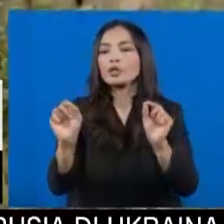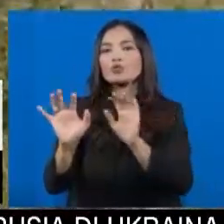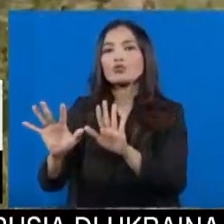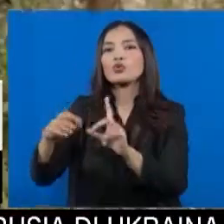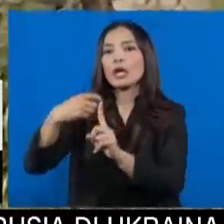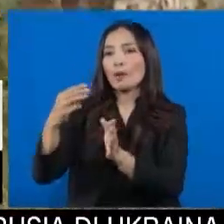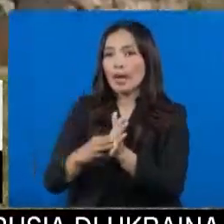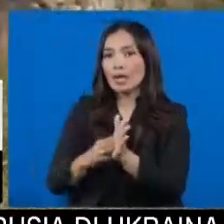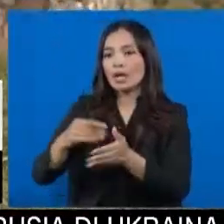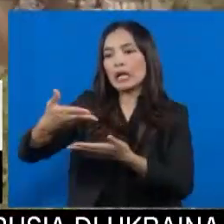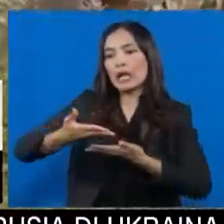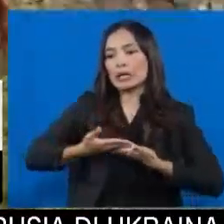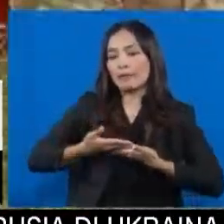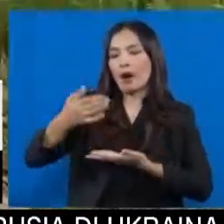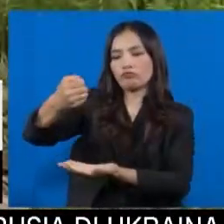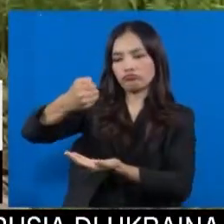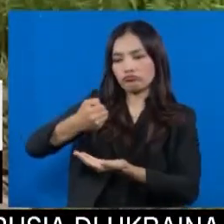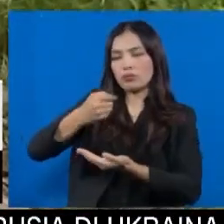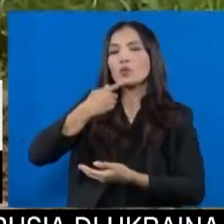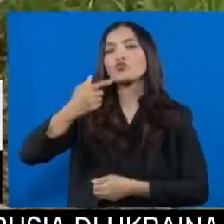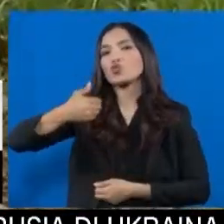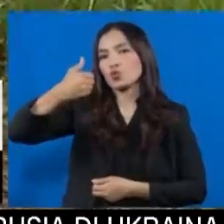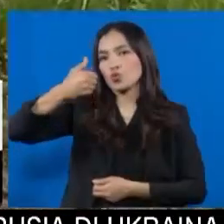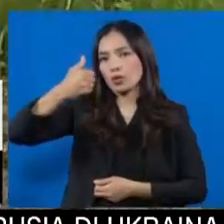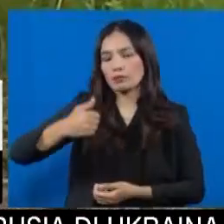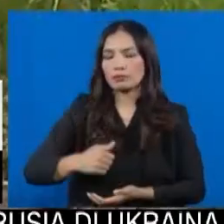kampung mendapatkan bantuan bahan kebutuhan pokok.